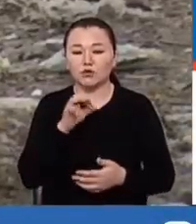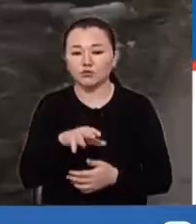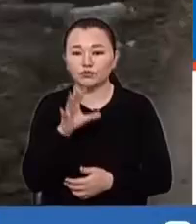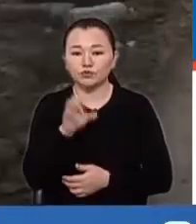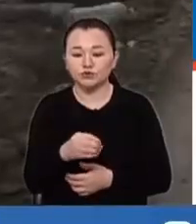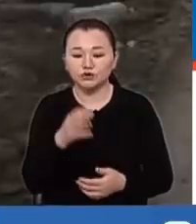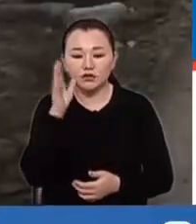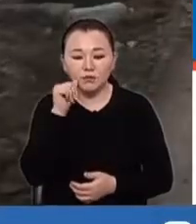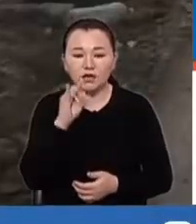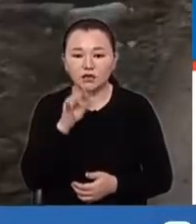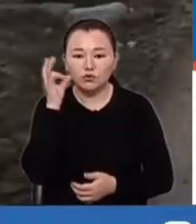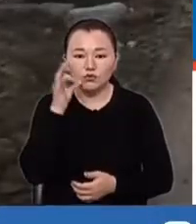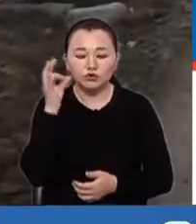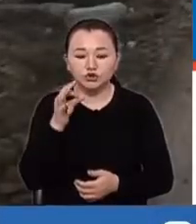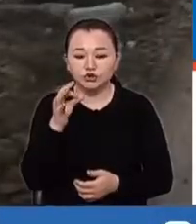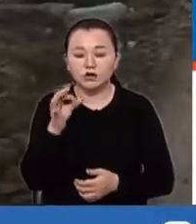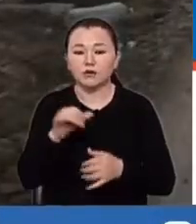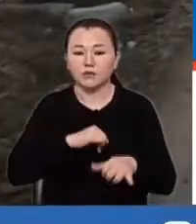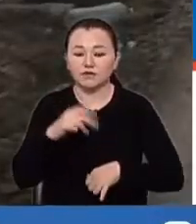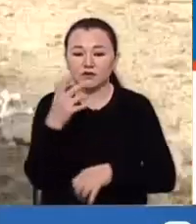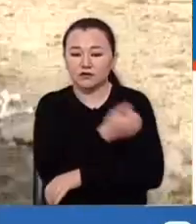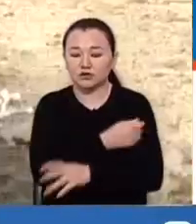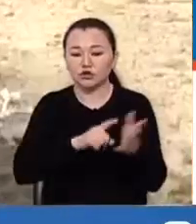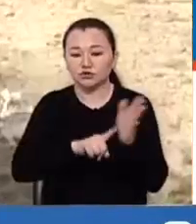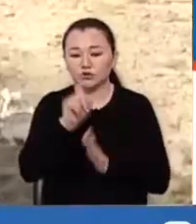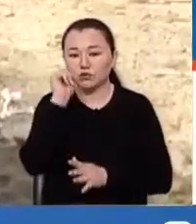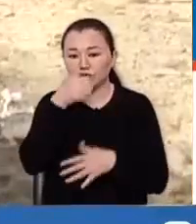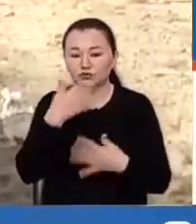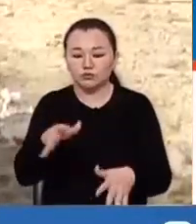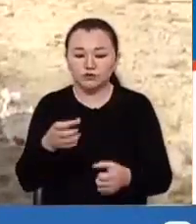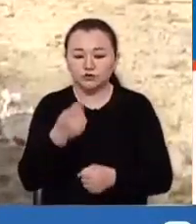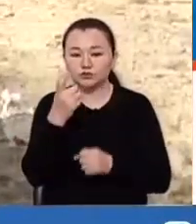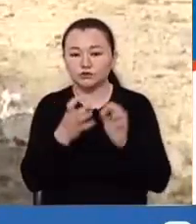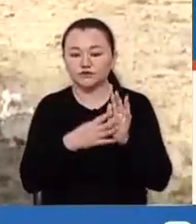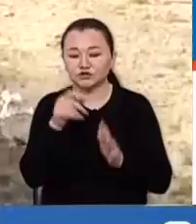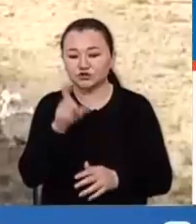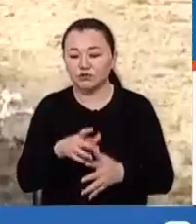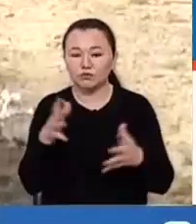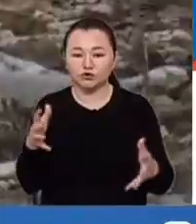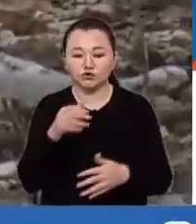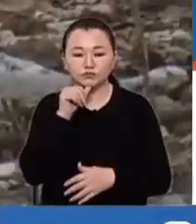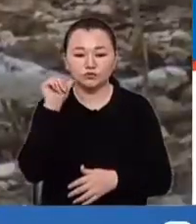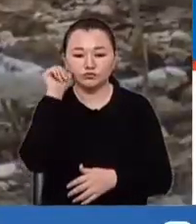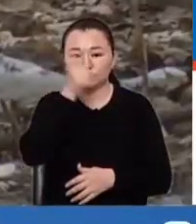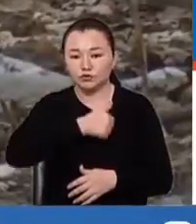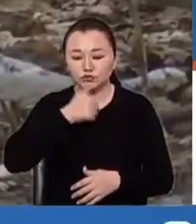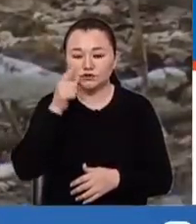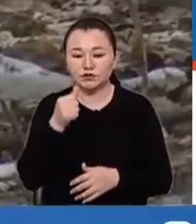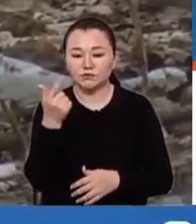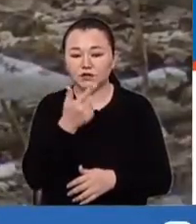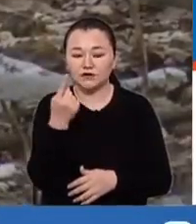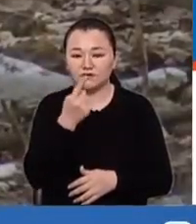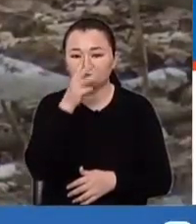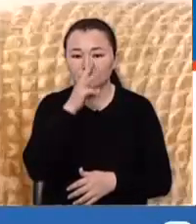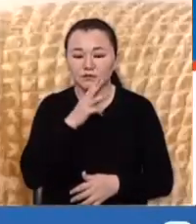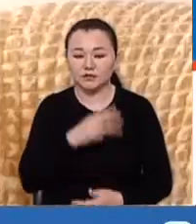укусов собак и кошек. Прививки от бешенства с начала года уже получили на 109 человек больше, чем в прошлом за первые 3